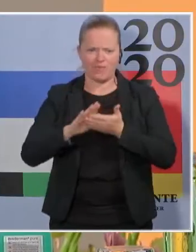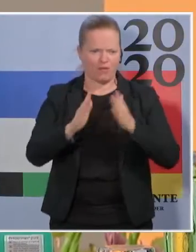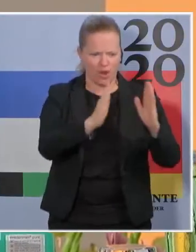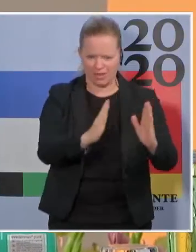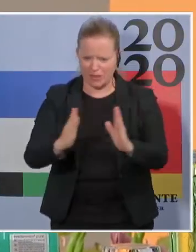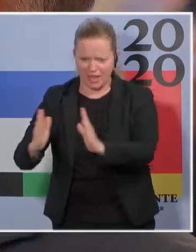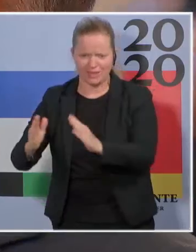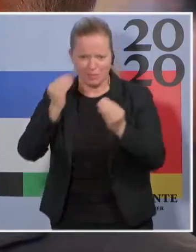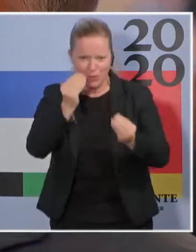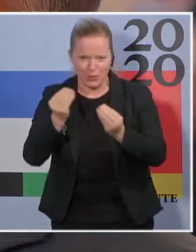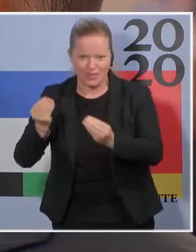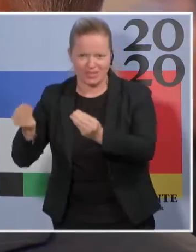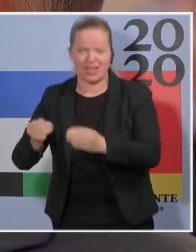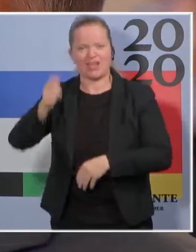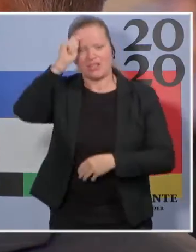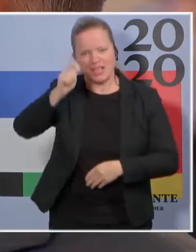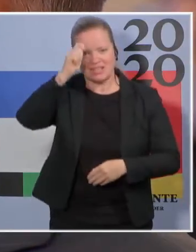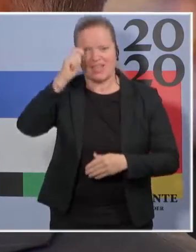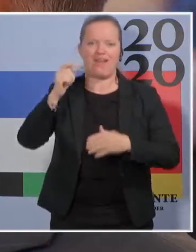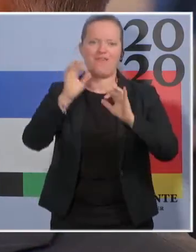Geschätzte Festgäste,